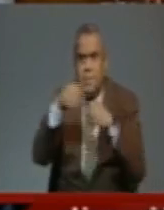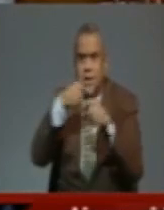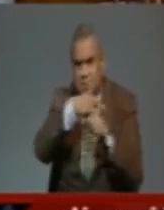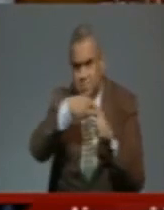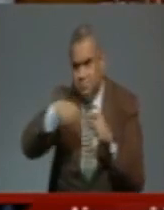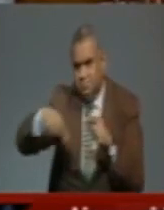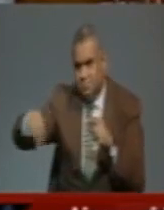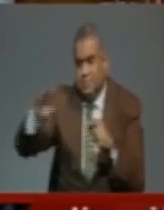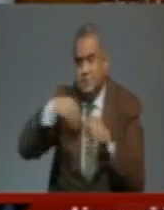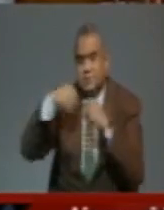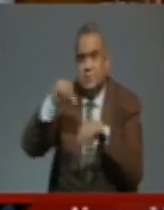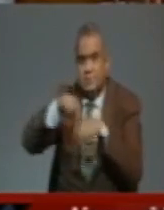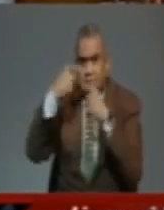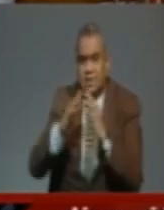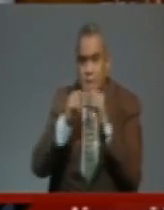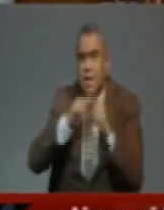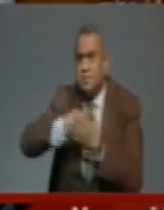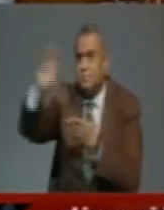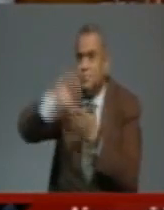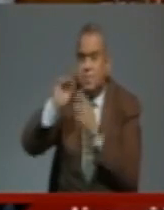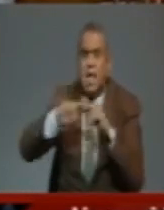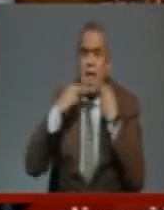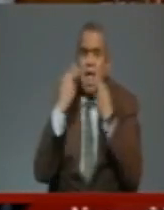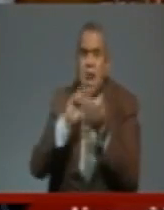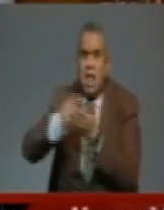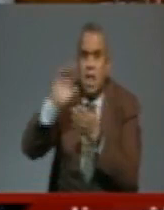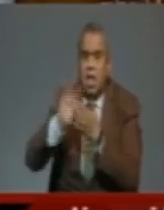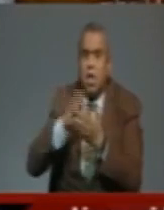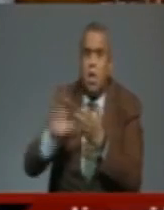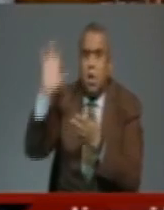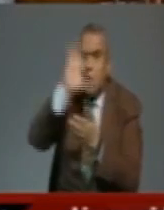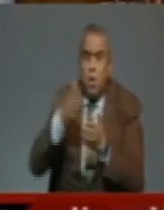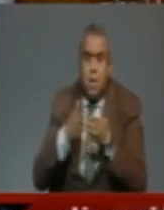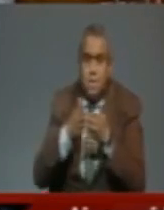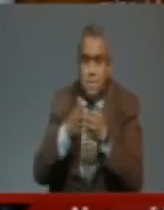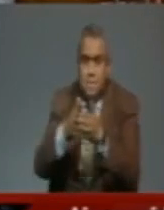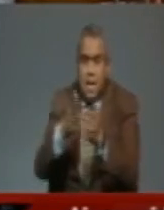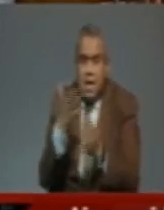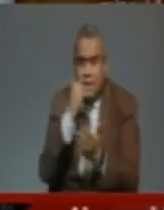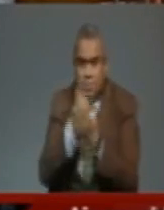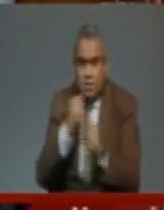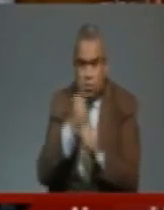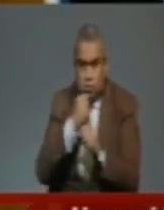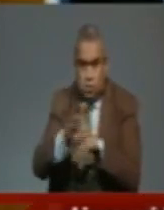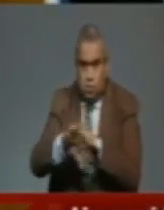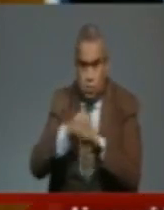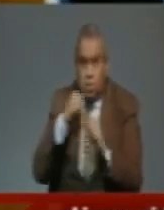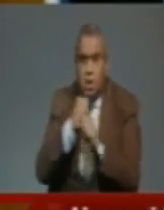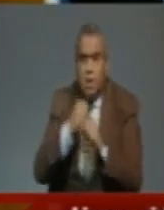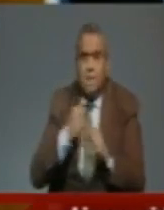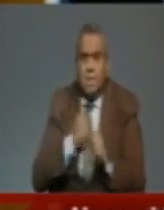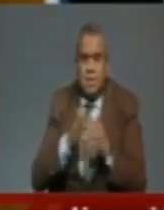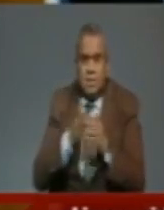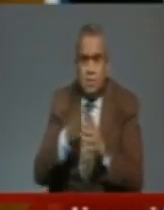خلال الموانئ المصريه الى كل دول اوروبا وعلى المراكب اللي احنا بدأنا نتحرك عليها